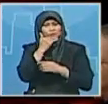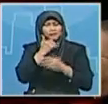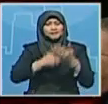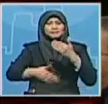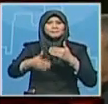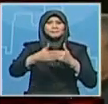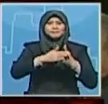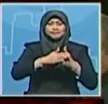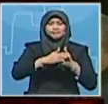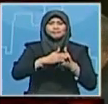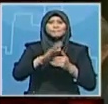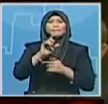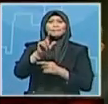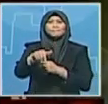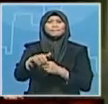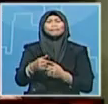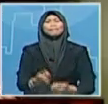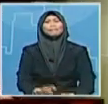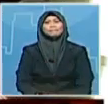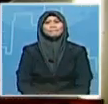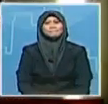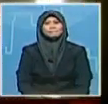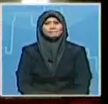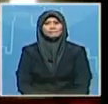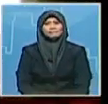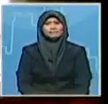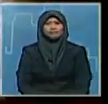kembali seketika nanti. Teruskan kesetiaan anda.